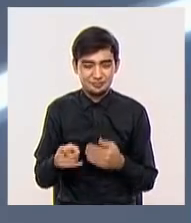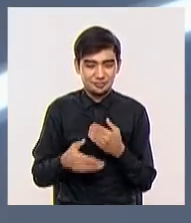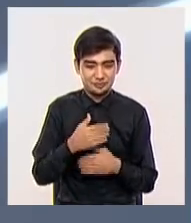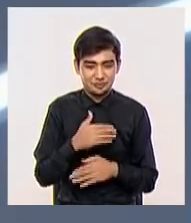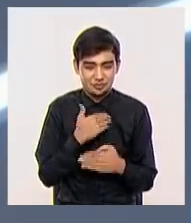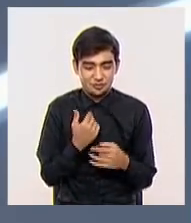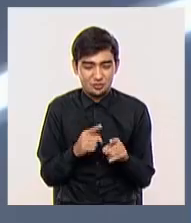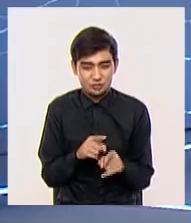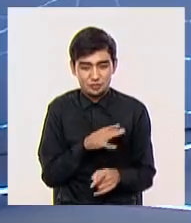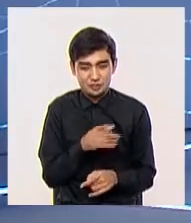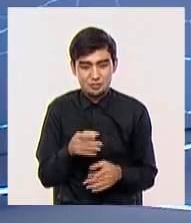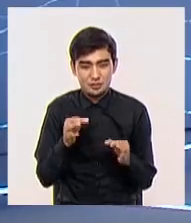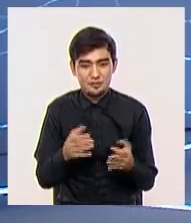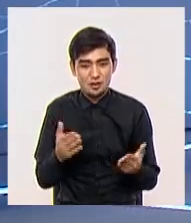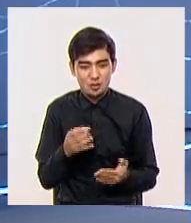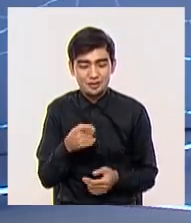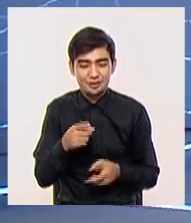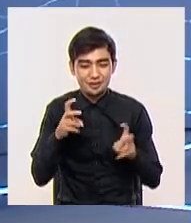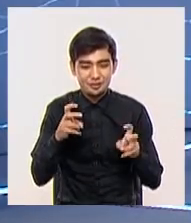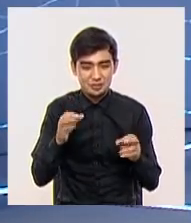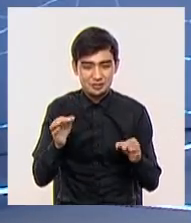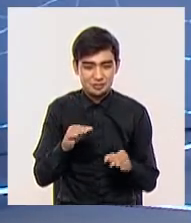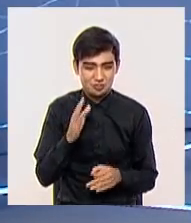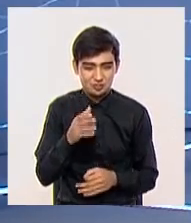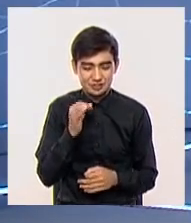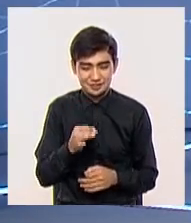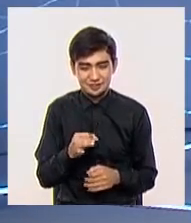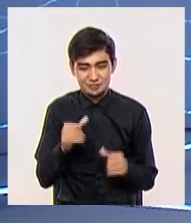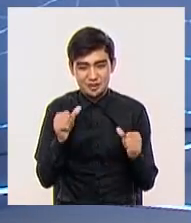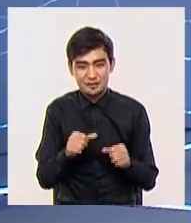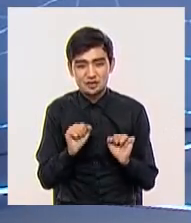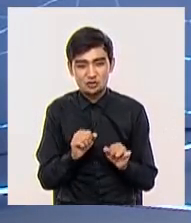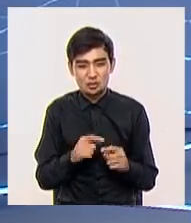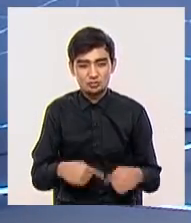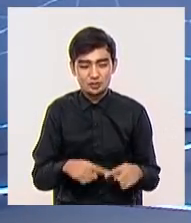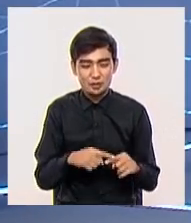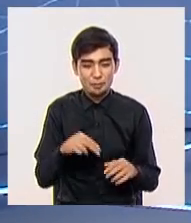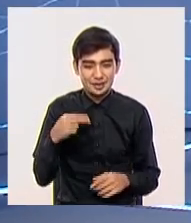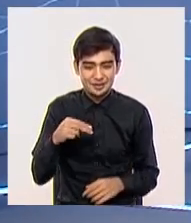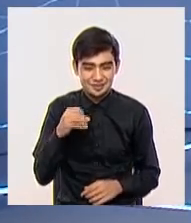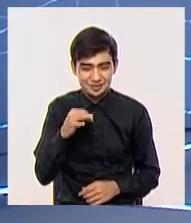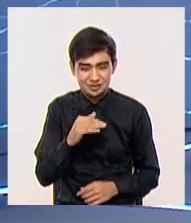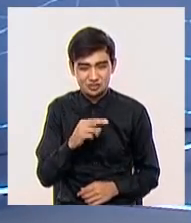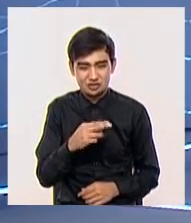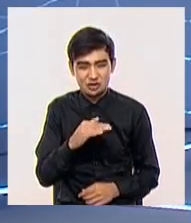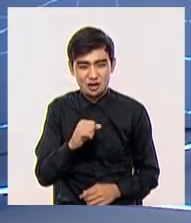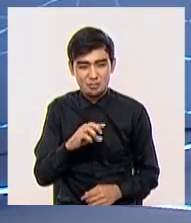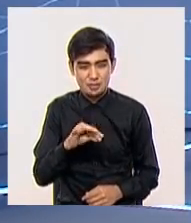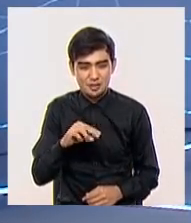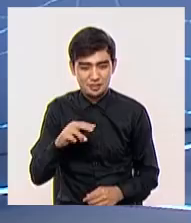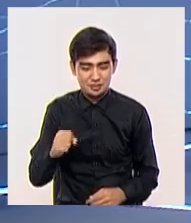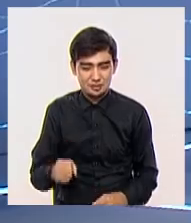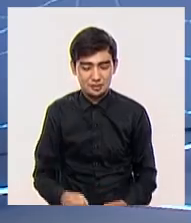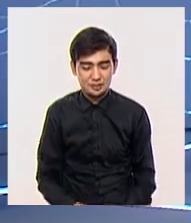Бұл қаншалықты дұрыс? Осы тақырыпты халықаралық құқық қорғау орталығының президенті Жәнділдә Жақыповпен талқыласақ. Қайырлы